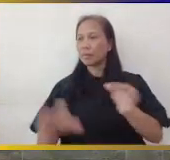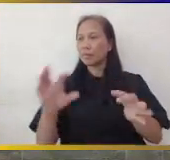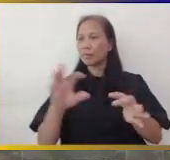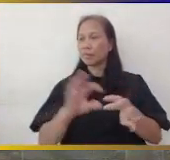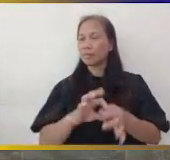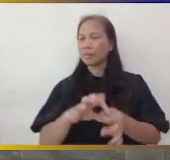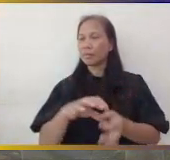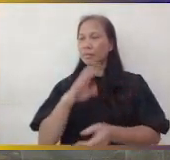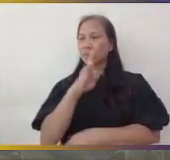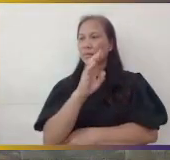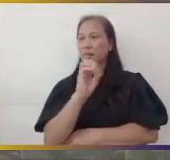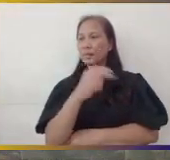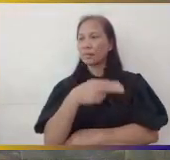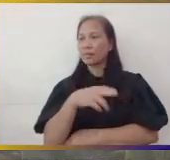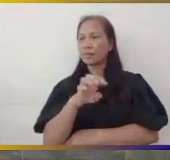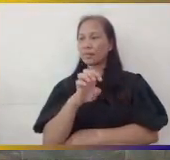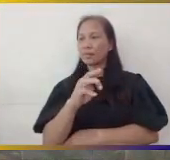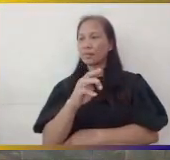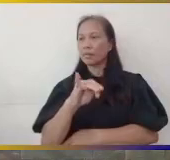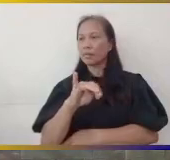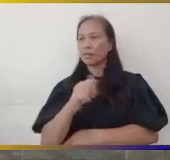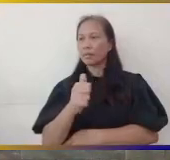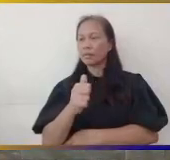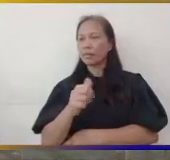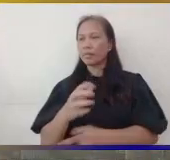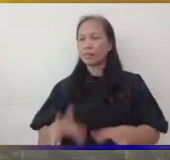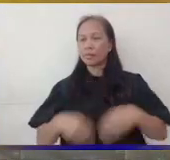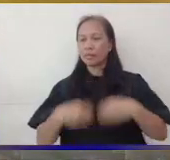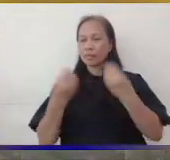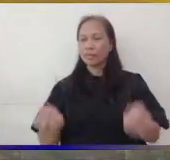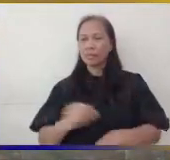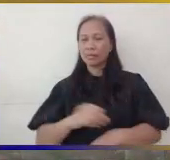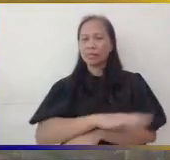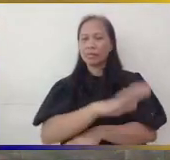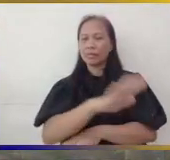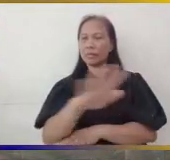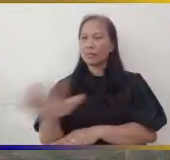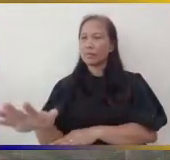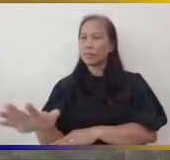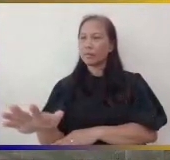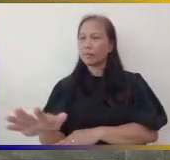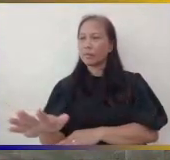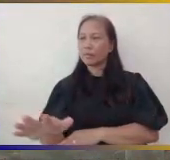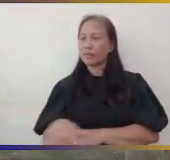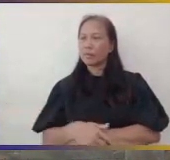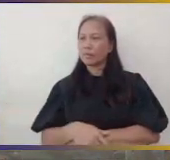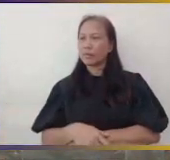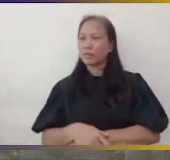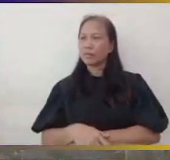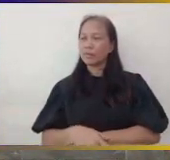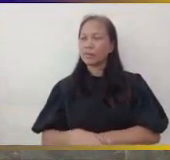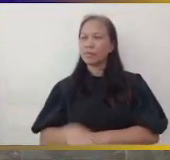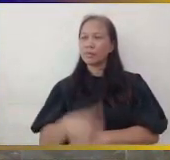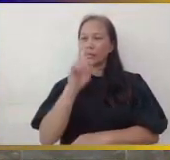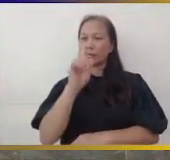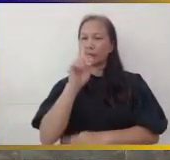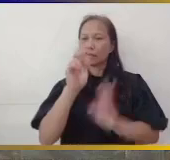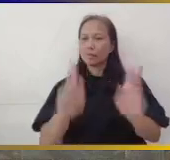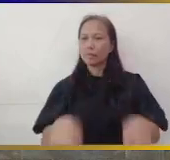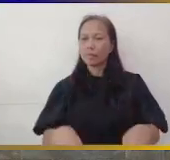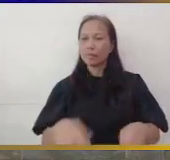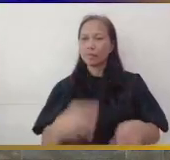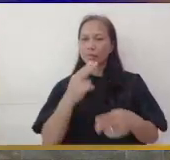na-influence nakapagbigay sila ng influence naturuan naimpluwensyahan nila yung isang personalidad na